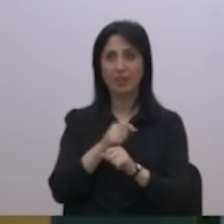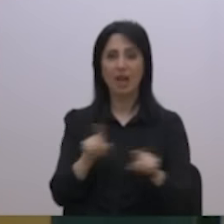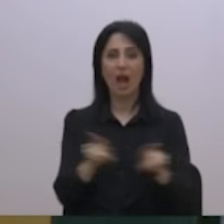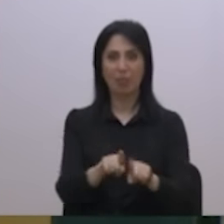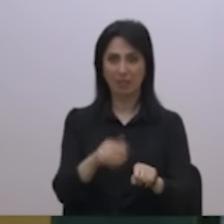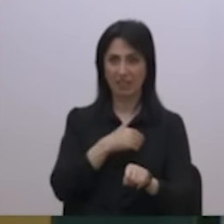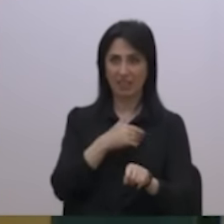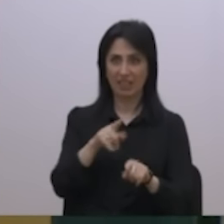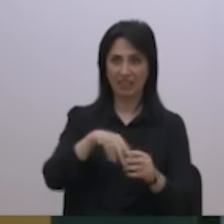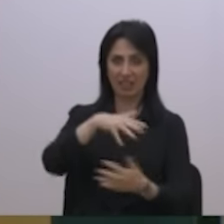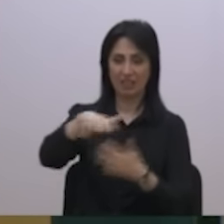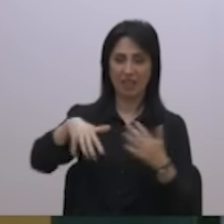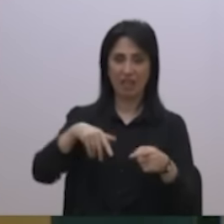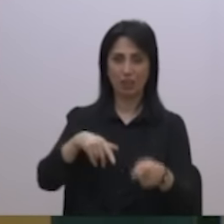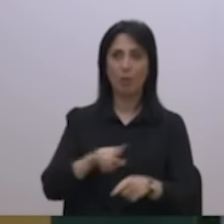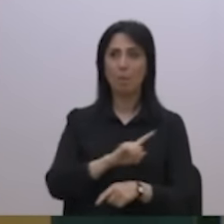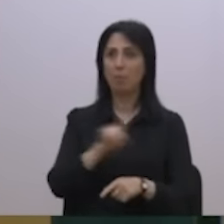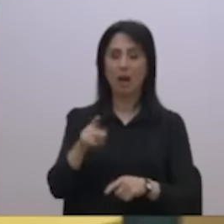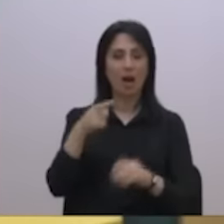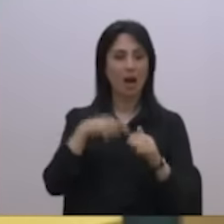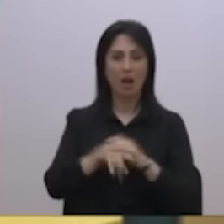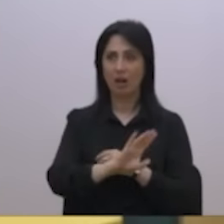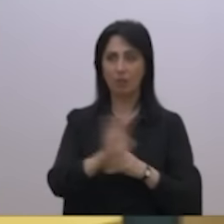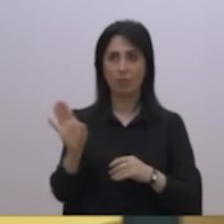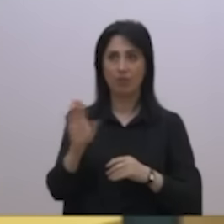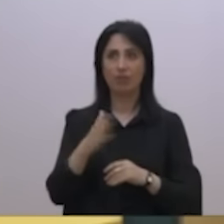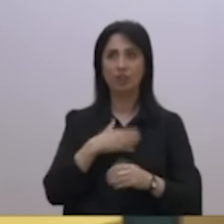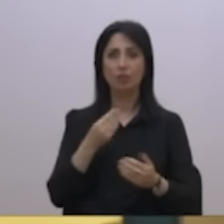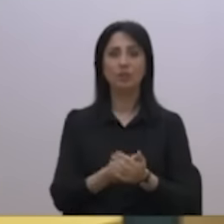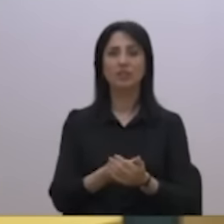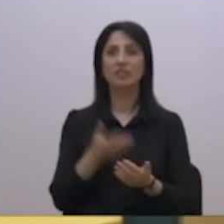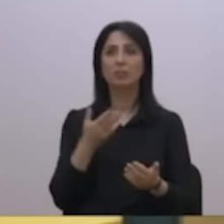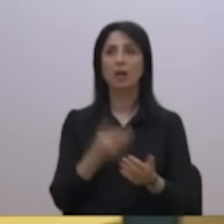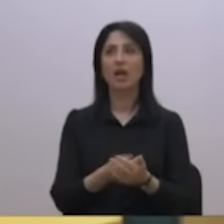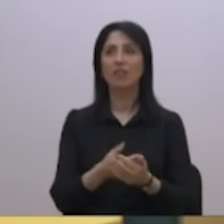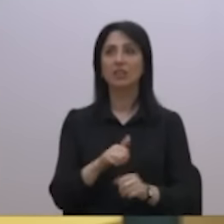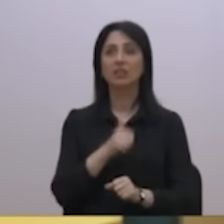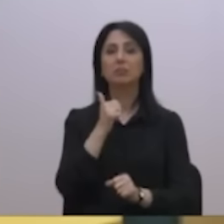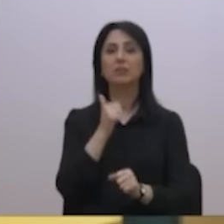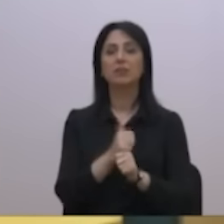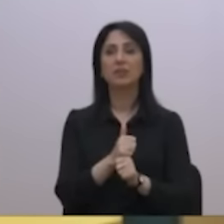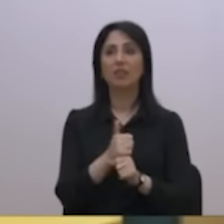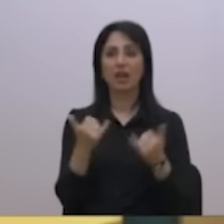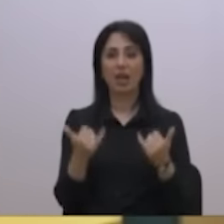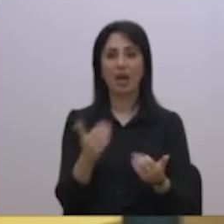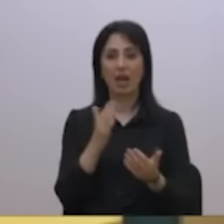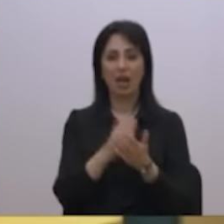გინდა დაატრიალოთ ამ ქვეყანაში, მაგრამ არ გაგივართ. ჩემო ძვირფასებო, თავარი